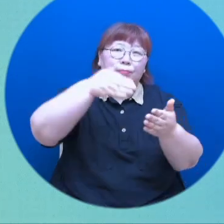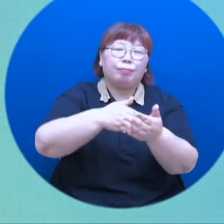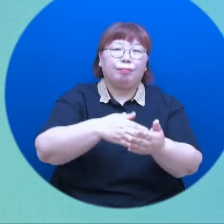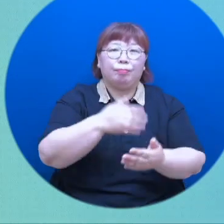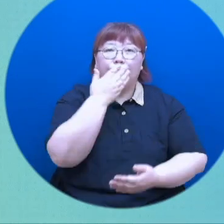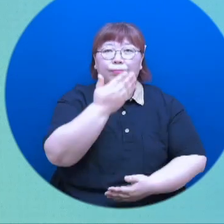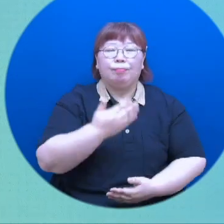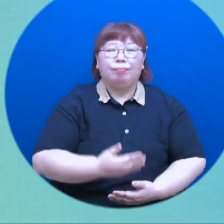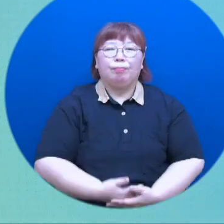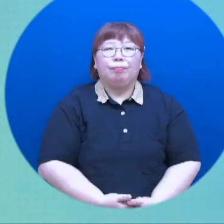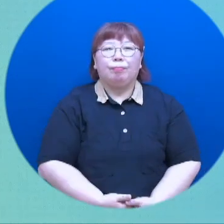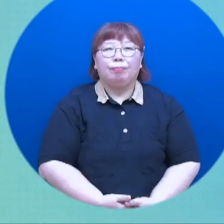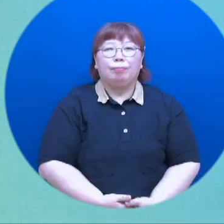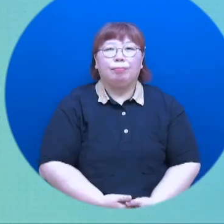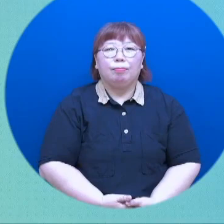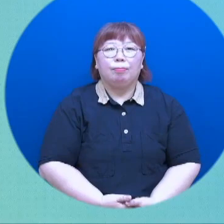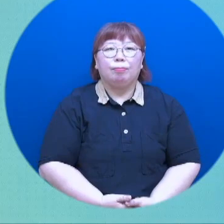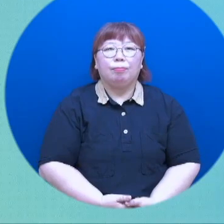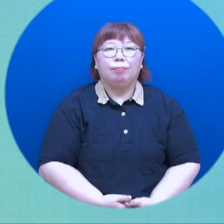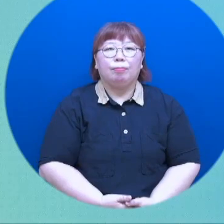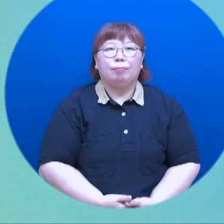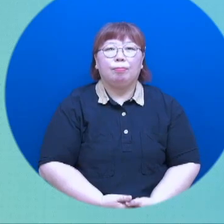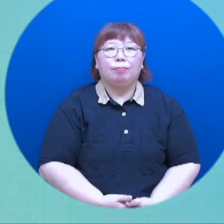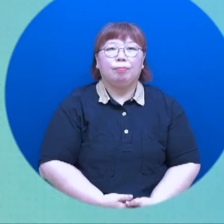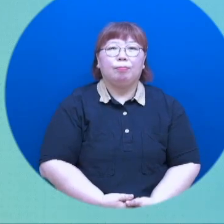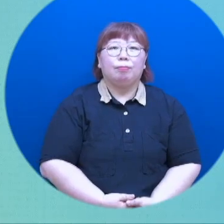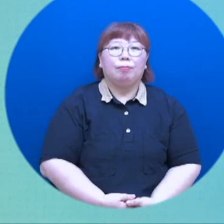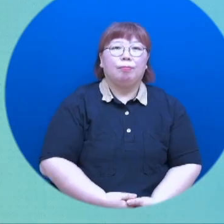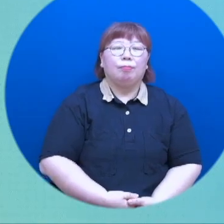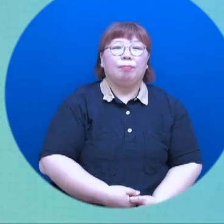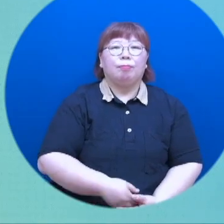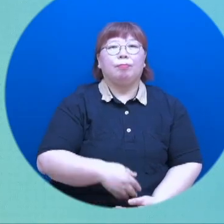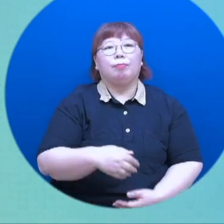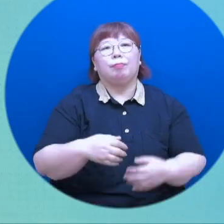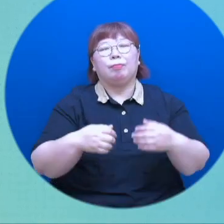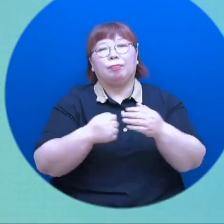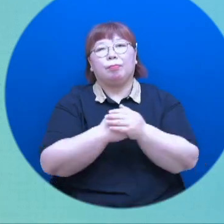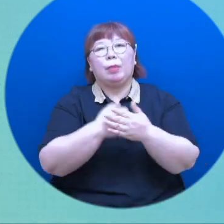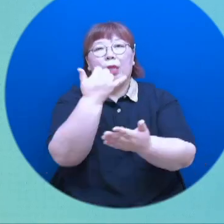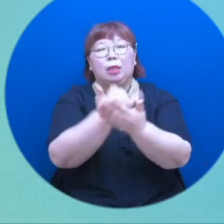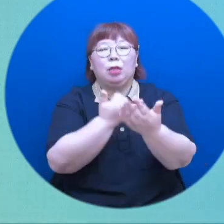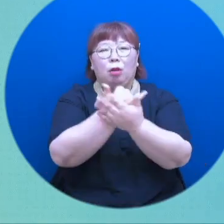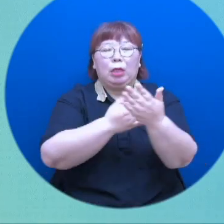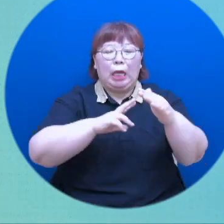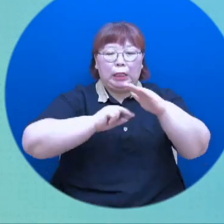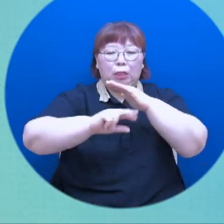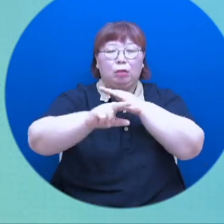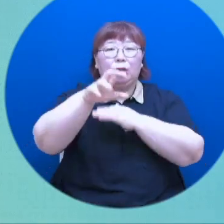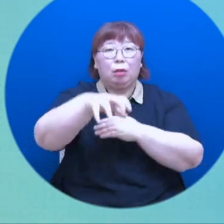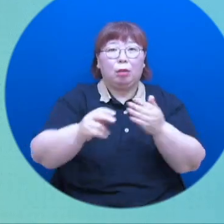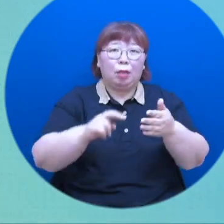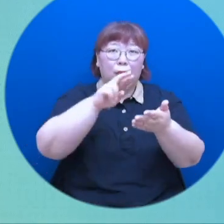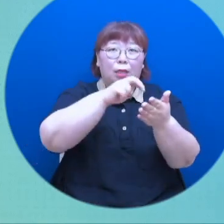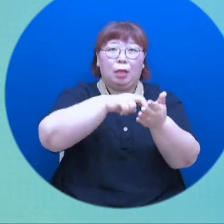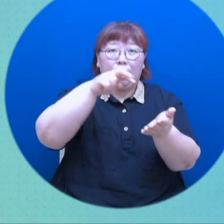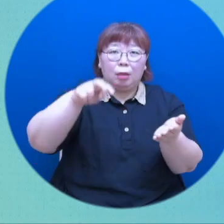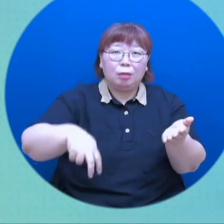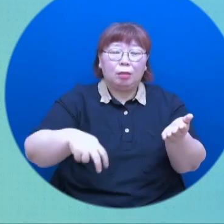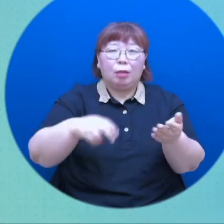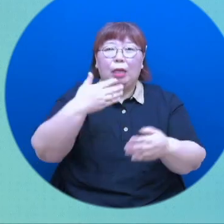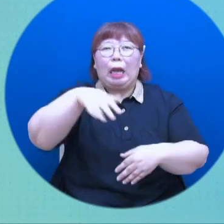될 거야. 그걸 받았어요. 청량리 티켓을 샀습니다. 청량리에 내렸어요. 갈 곳 없죠.